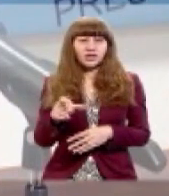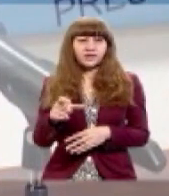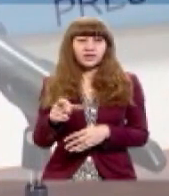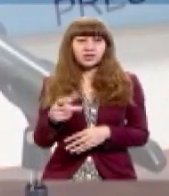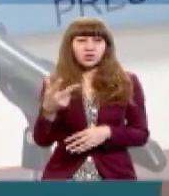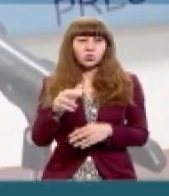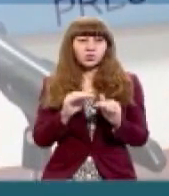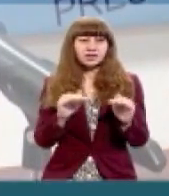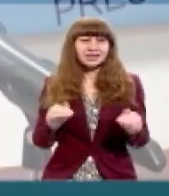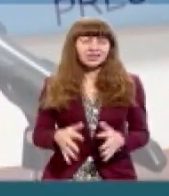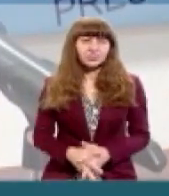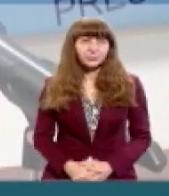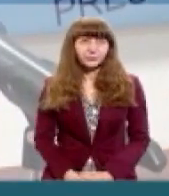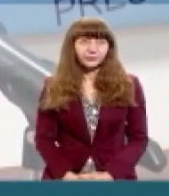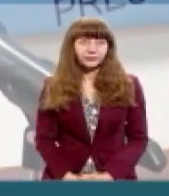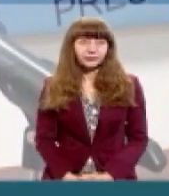них 3 детей.